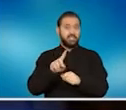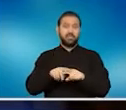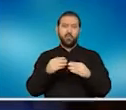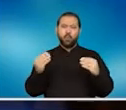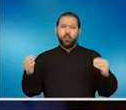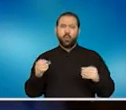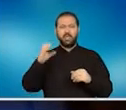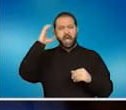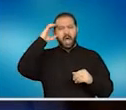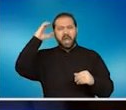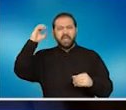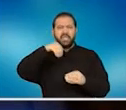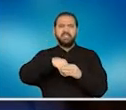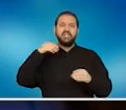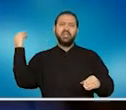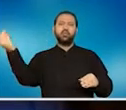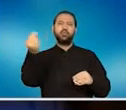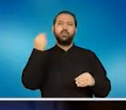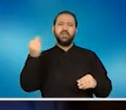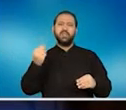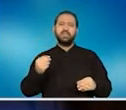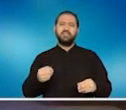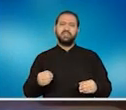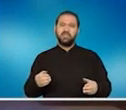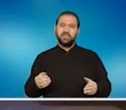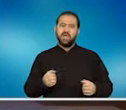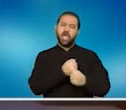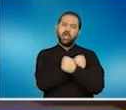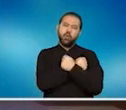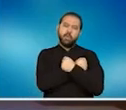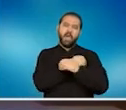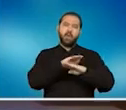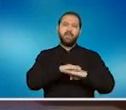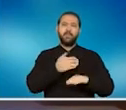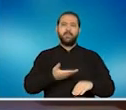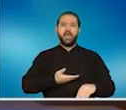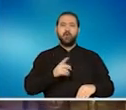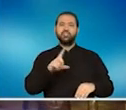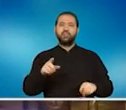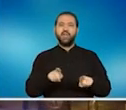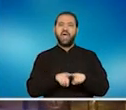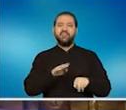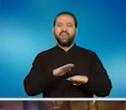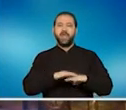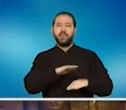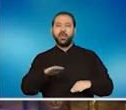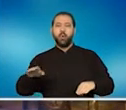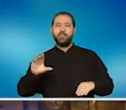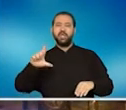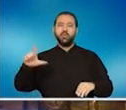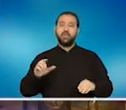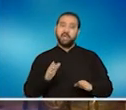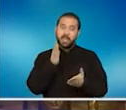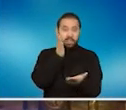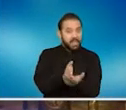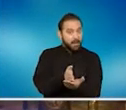foarte mult devotament, și îi iubea pe preoții săi ca pe proprii săi copii. Îi îndrepta, îi